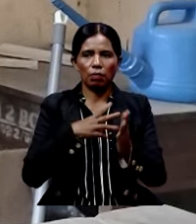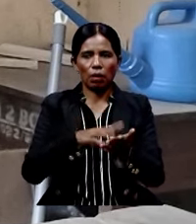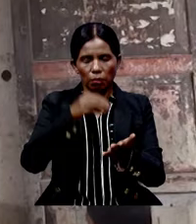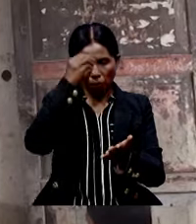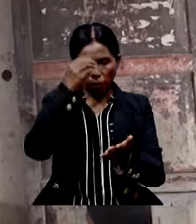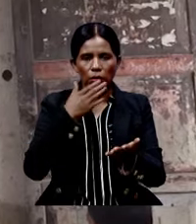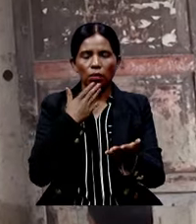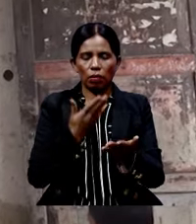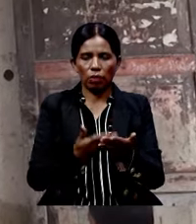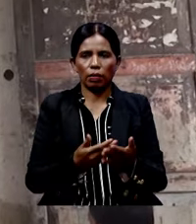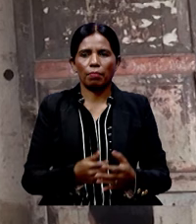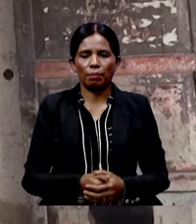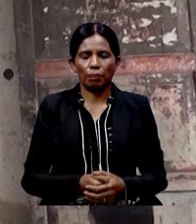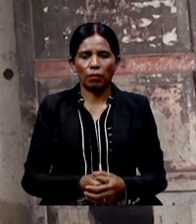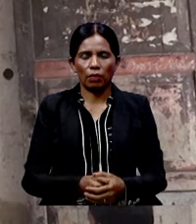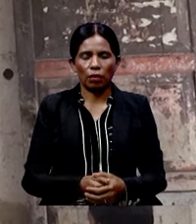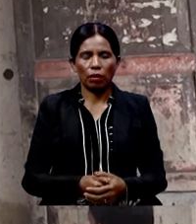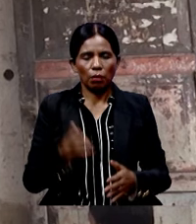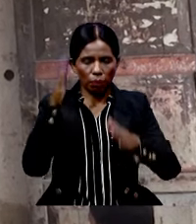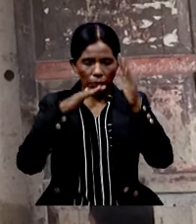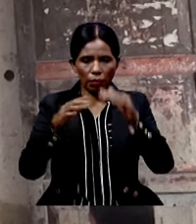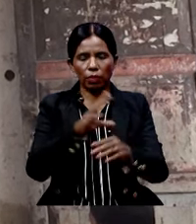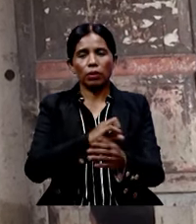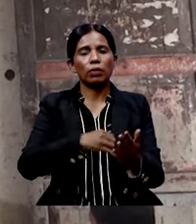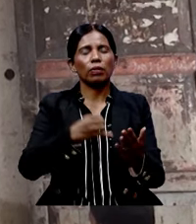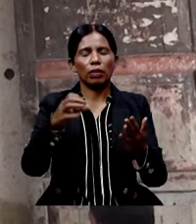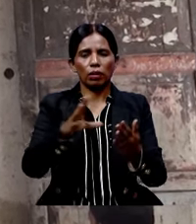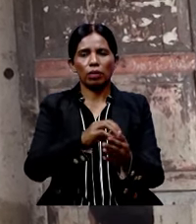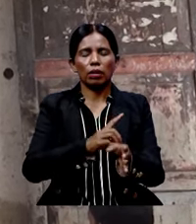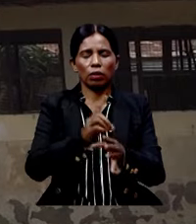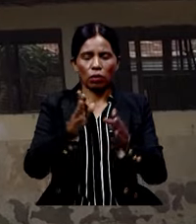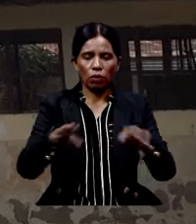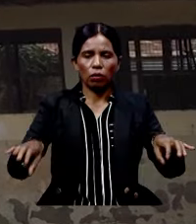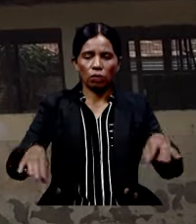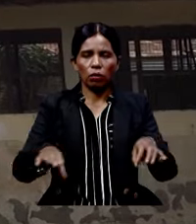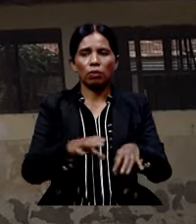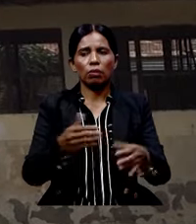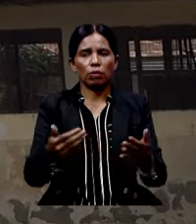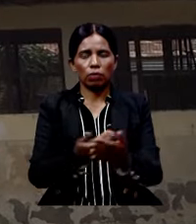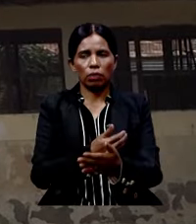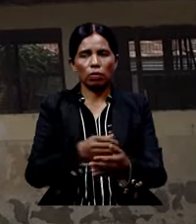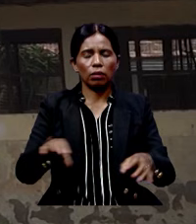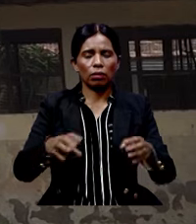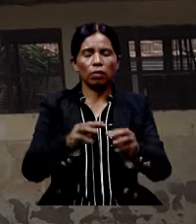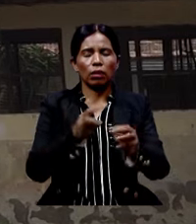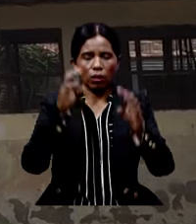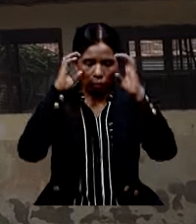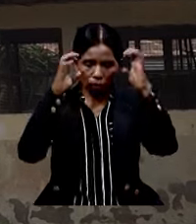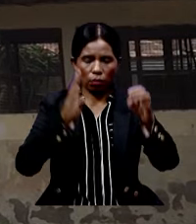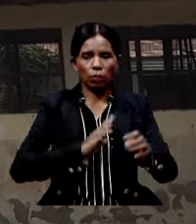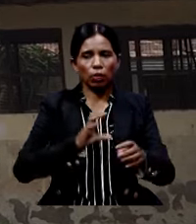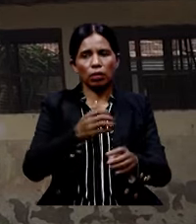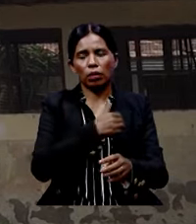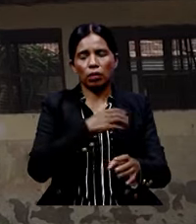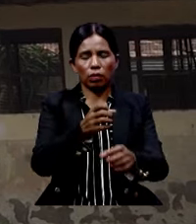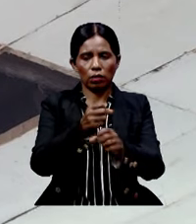aprendizaje hodiak. Hari apa problema nih? Jurnalis Sira tenta konfirma ho direktur Fong Servisu Municipal Edukasi Baukau, mai be rezeita fo komentario tambah